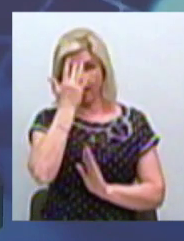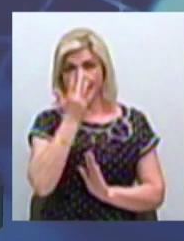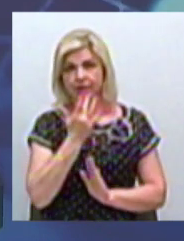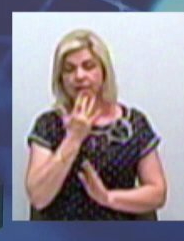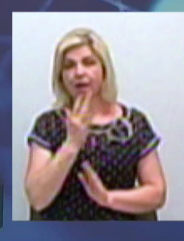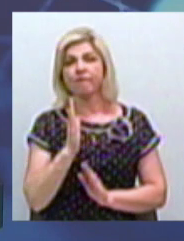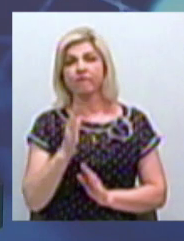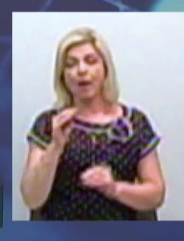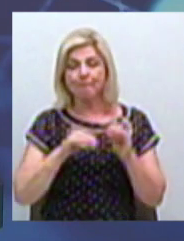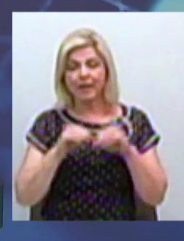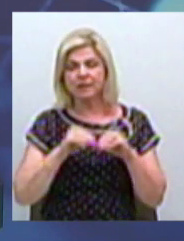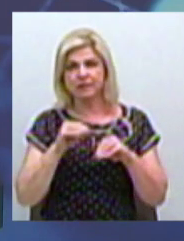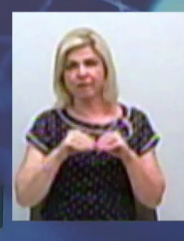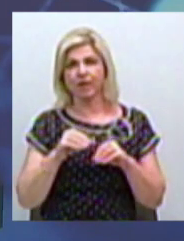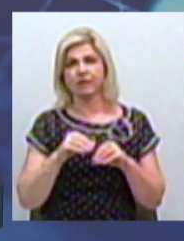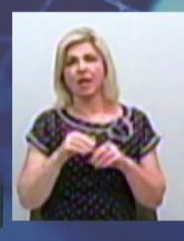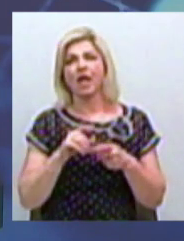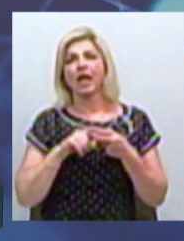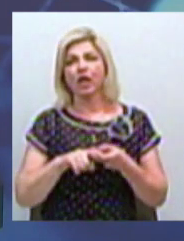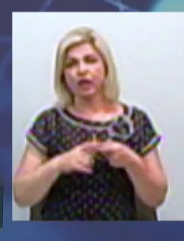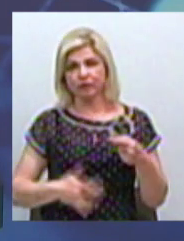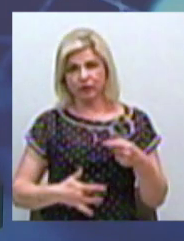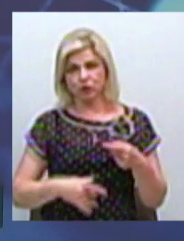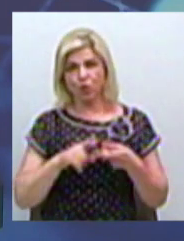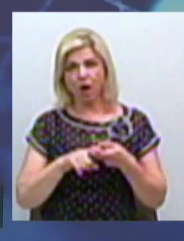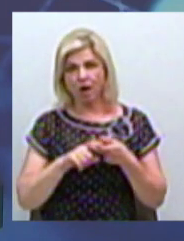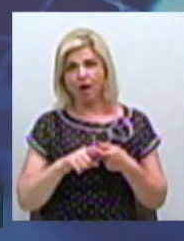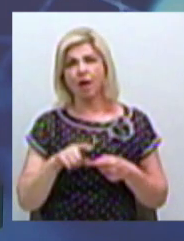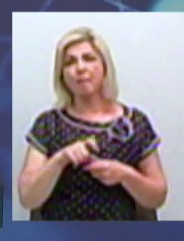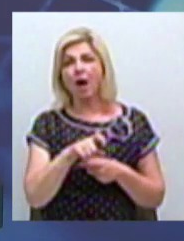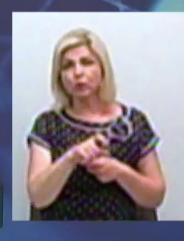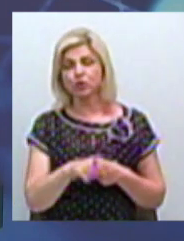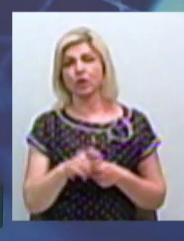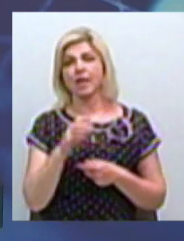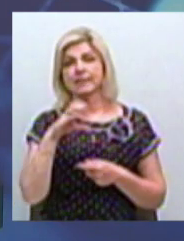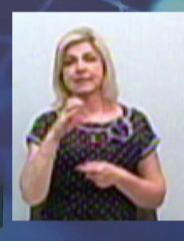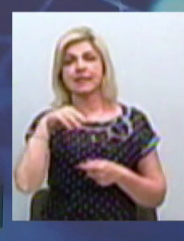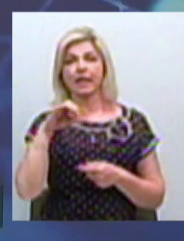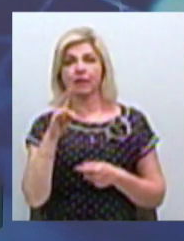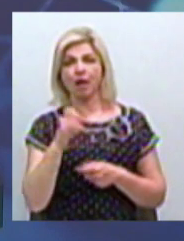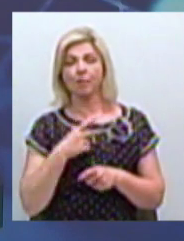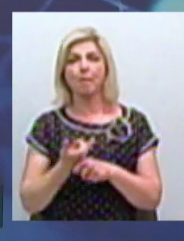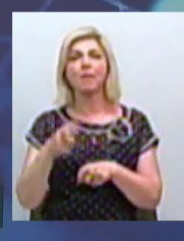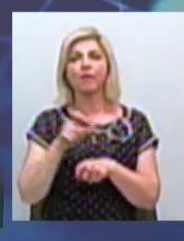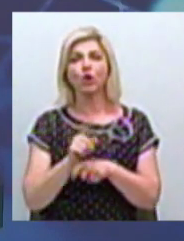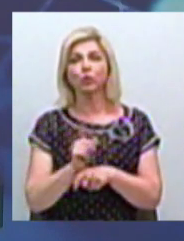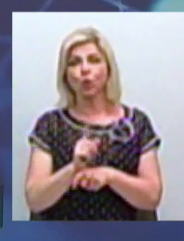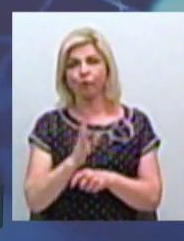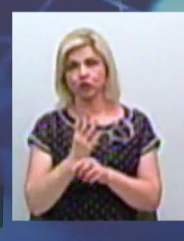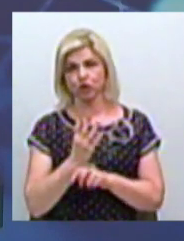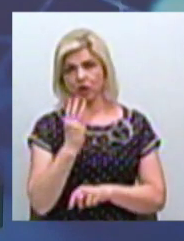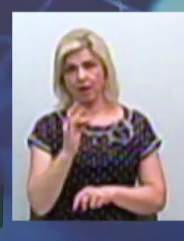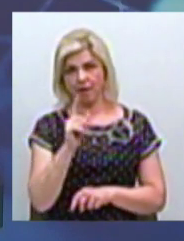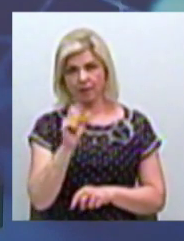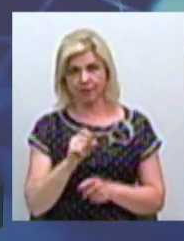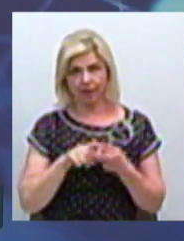вміст лактопозитивної кишкової палички на пляжі Стрілка перевищував норму у 4 рази,